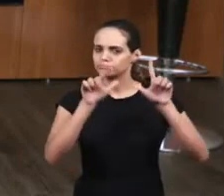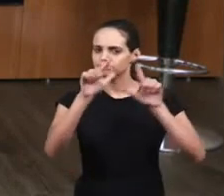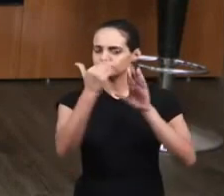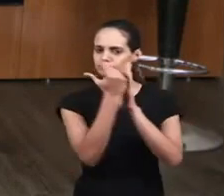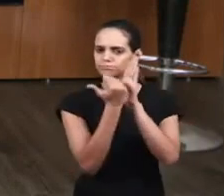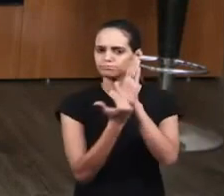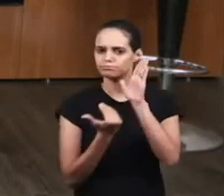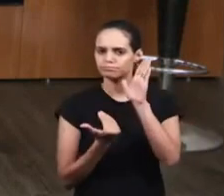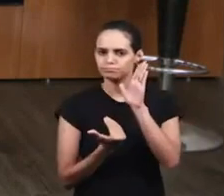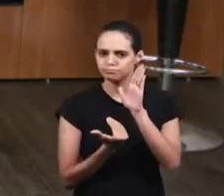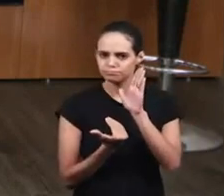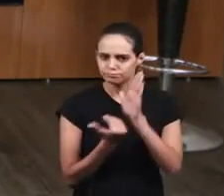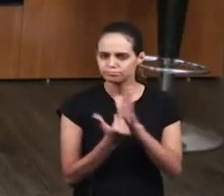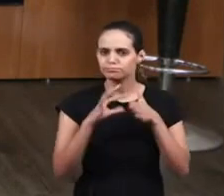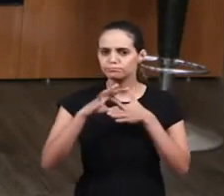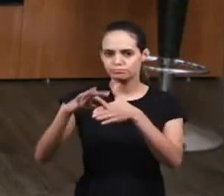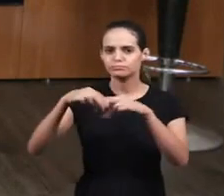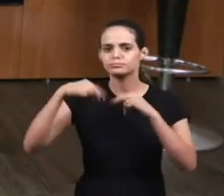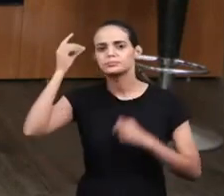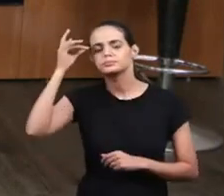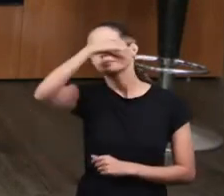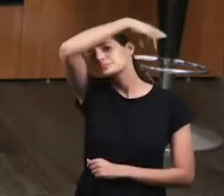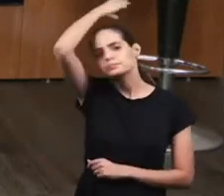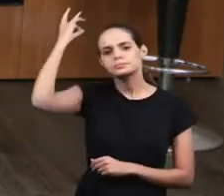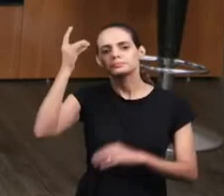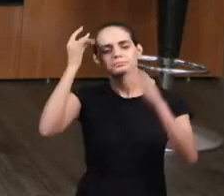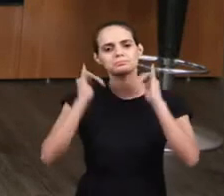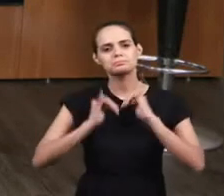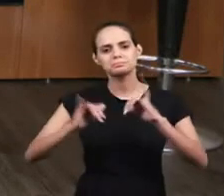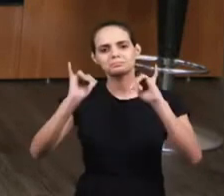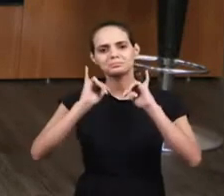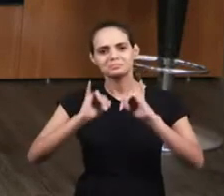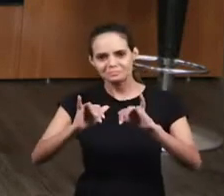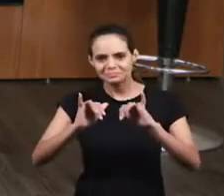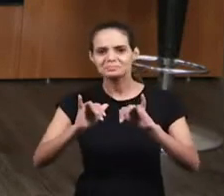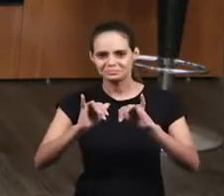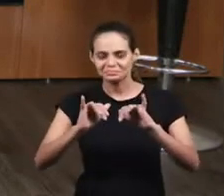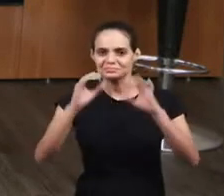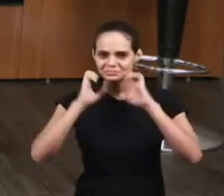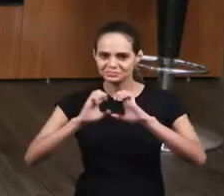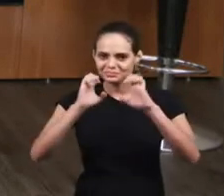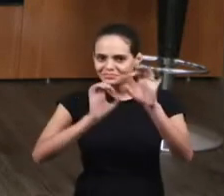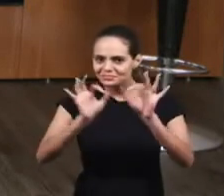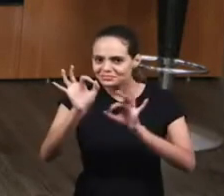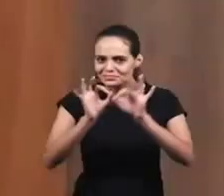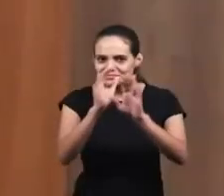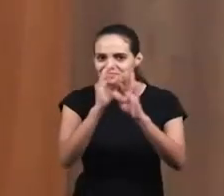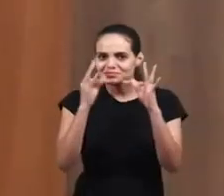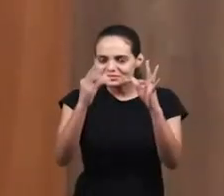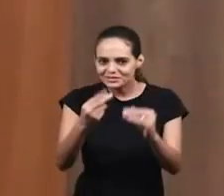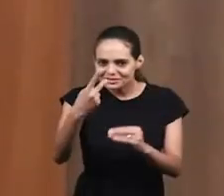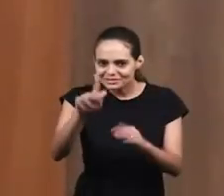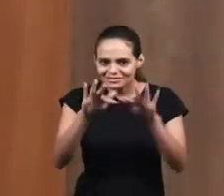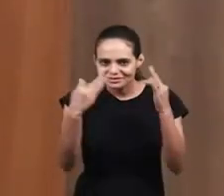anzusehen, die vom Heiligen Geist Gottes geleitet wird, in dem das Evangelium verkündigt wird und das für